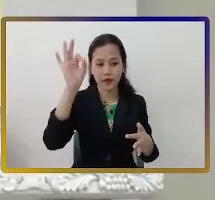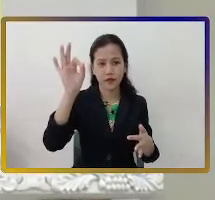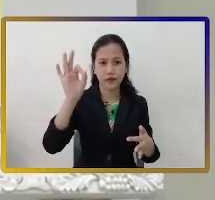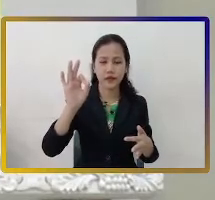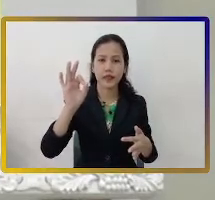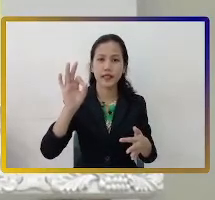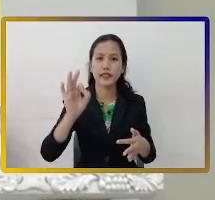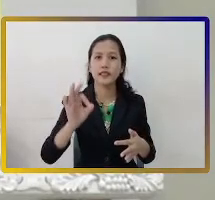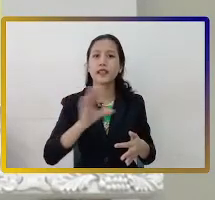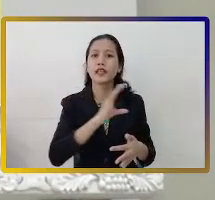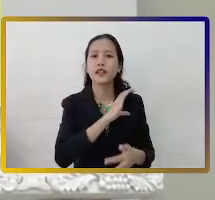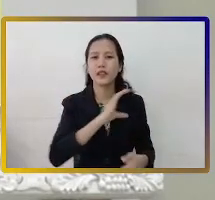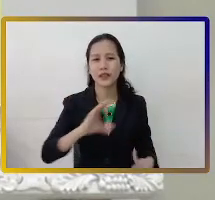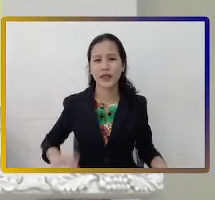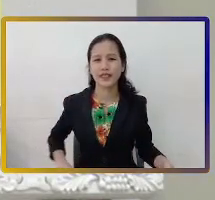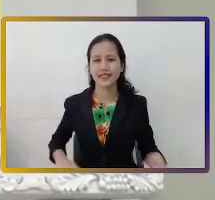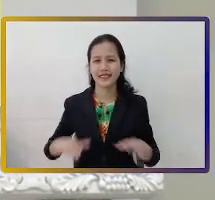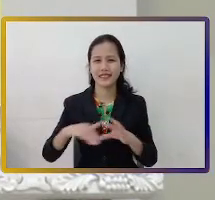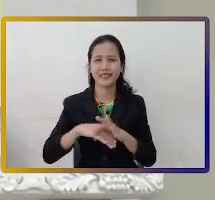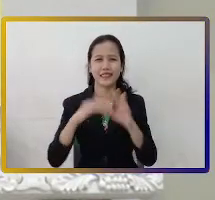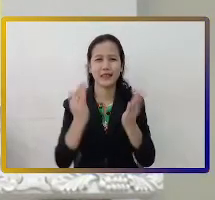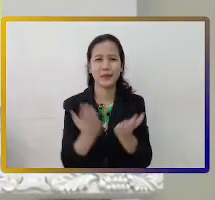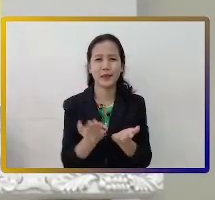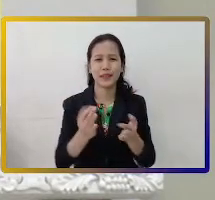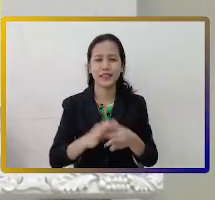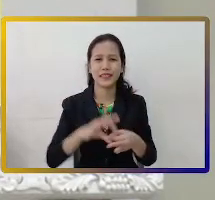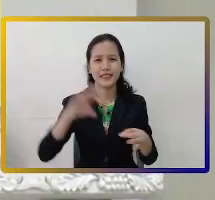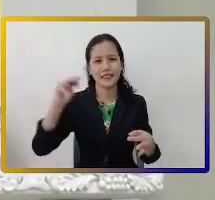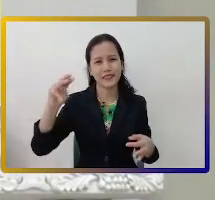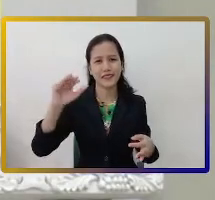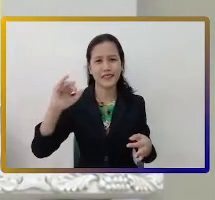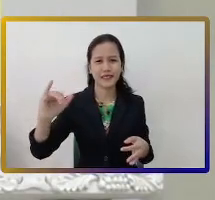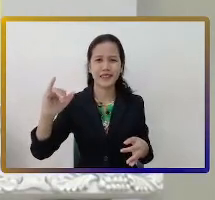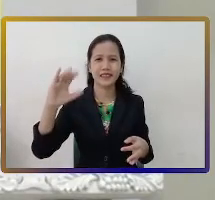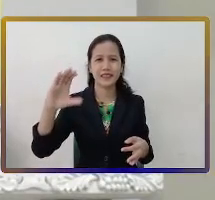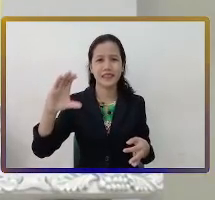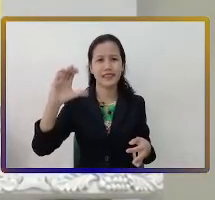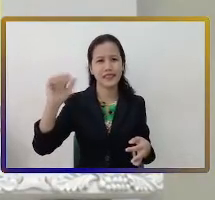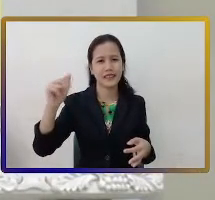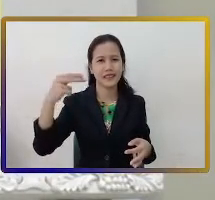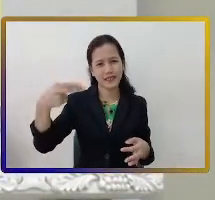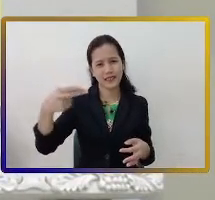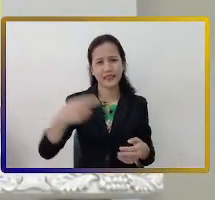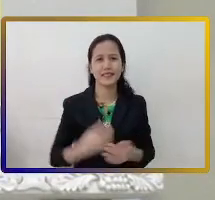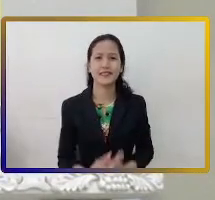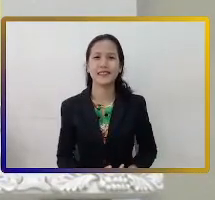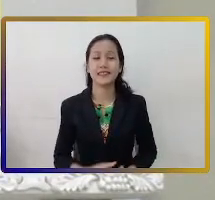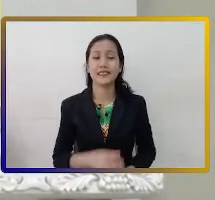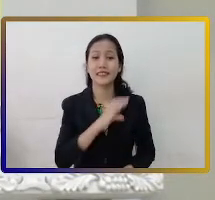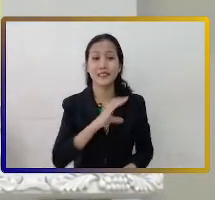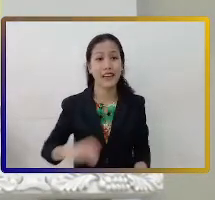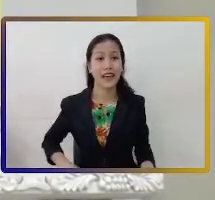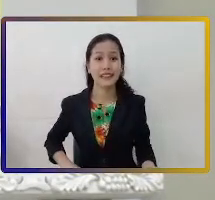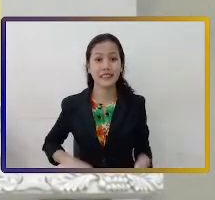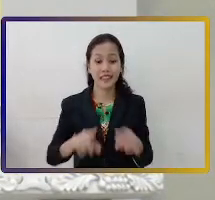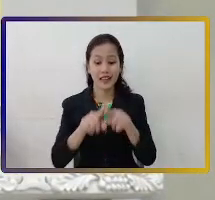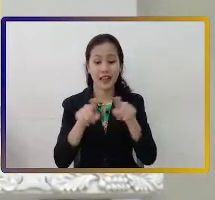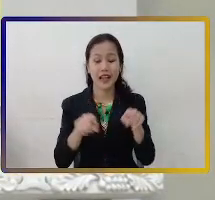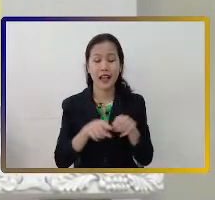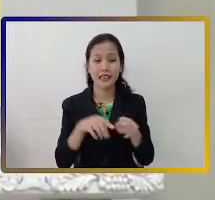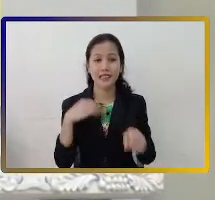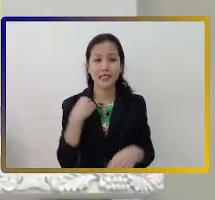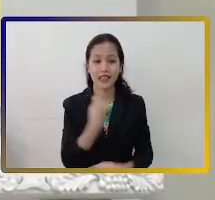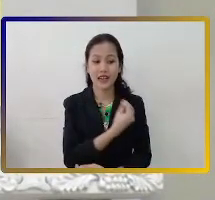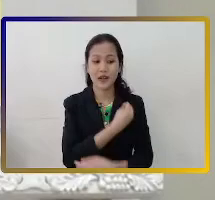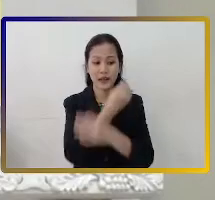Panginoong Jesucristo in the book of Micah. Christ as our Savior. Ang sabi po dyan, babasahin ko